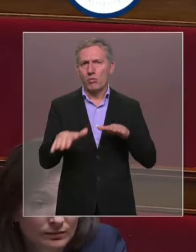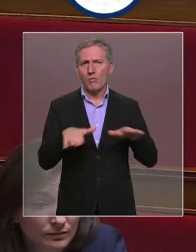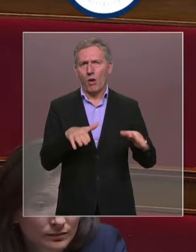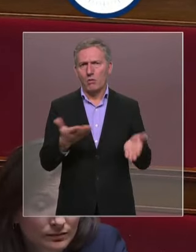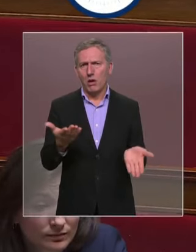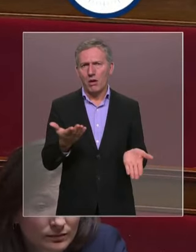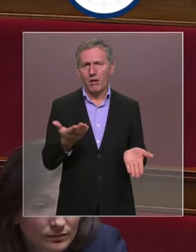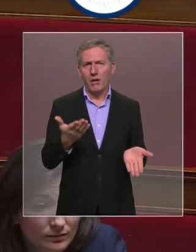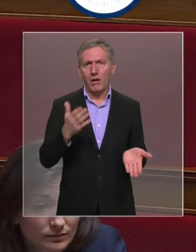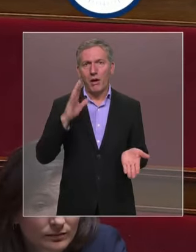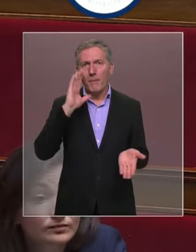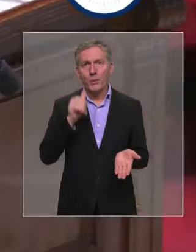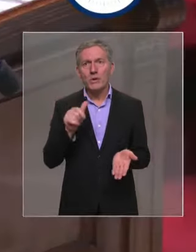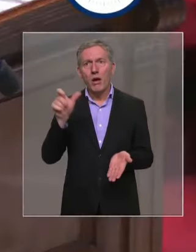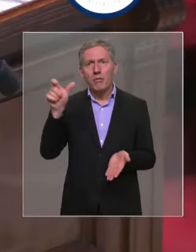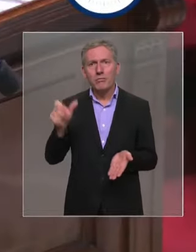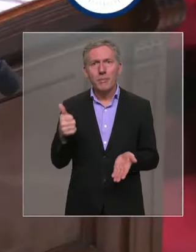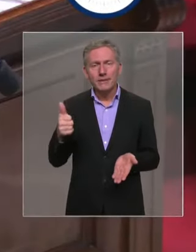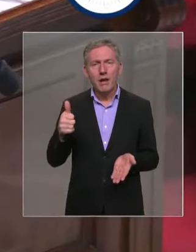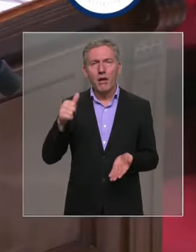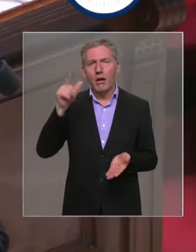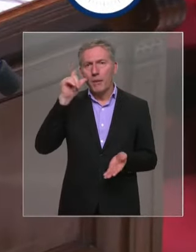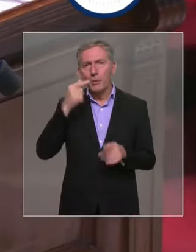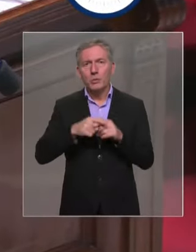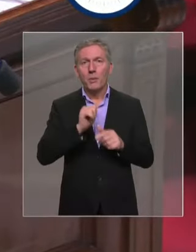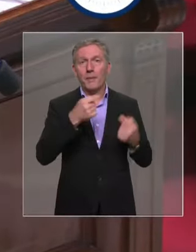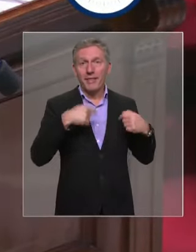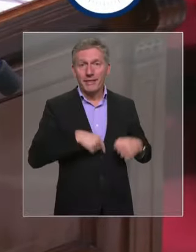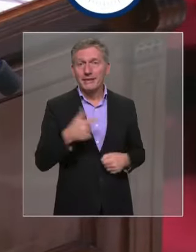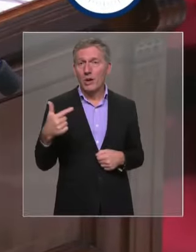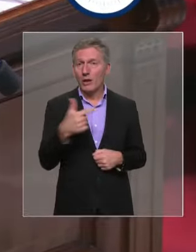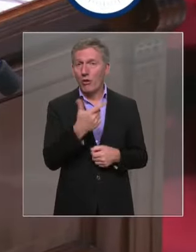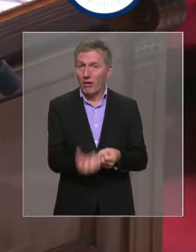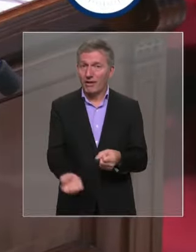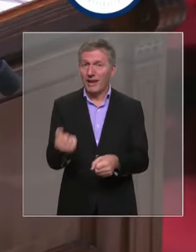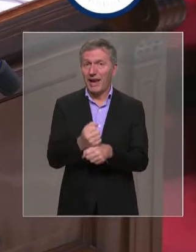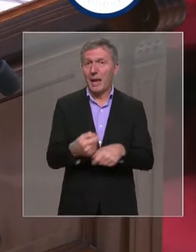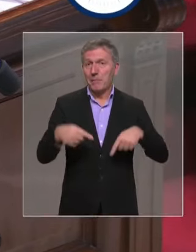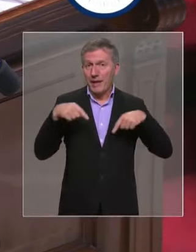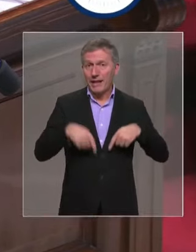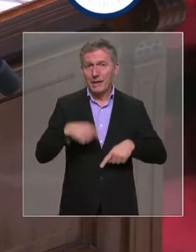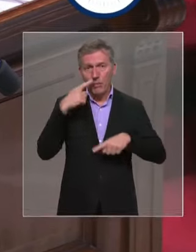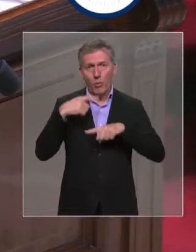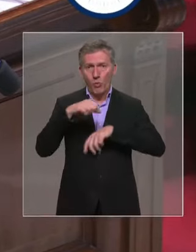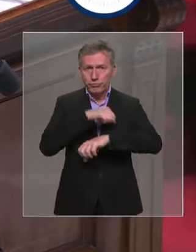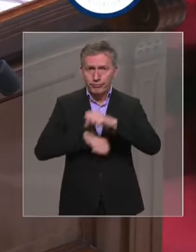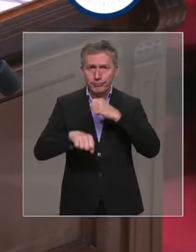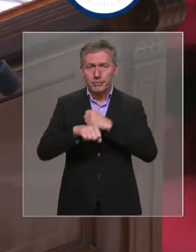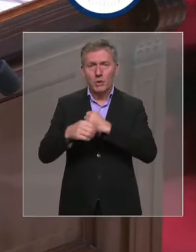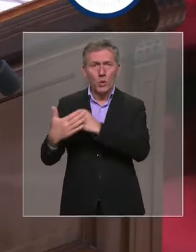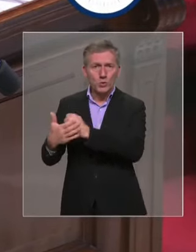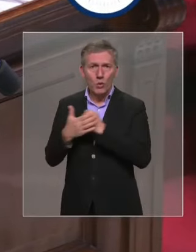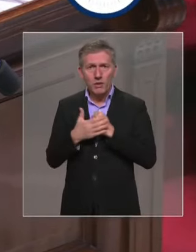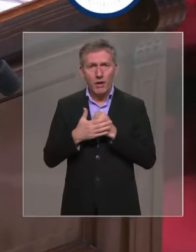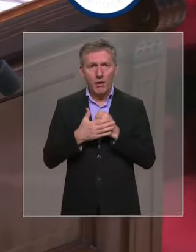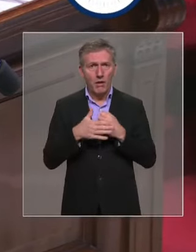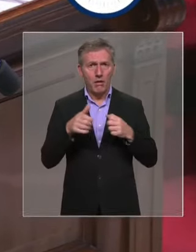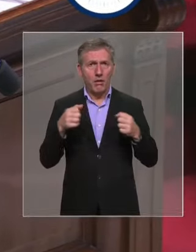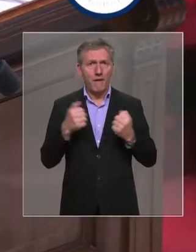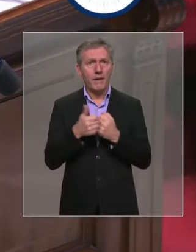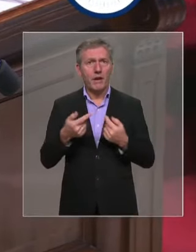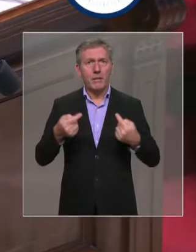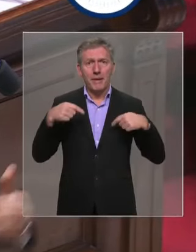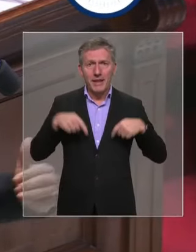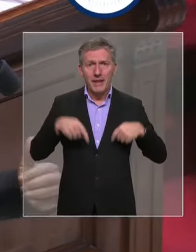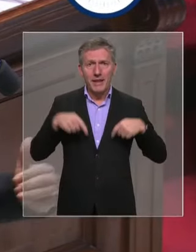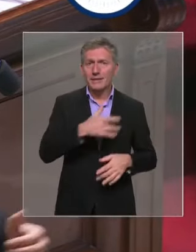ça que le président de la République et le Premier ministre ont souhaité ce ministère qui permet de mobiliser le soutien du travail avec la ministre de la Santé